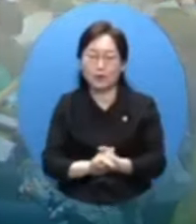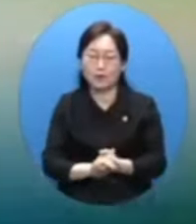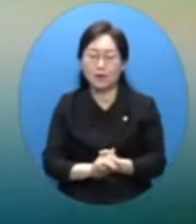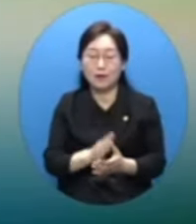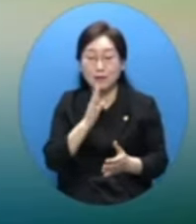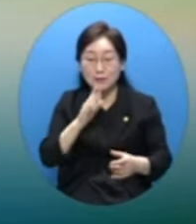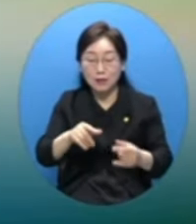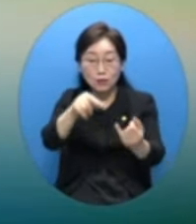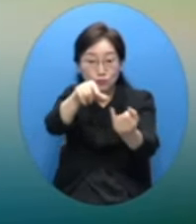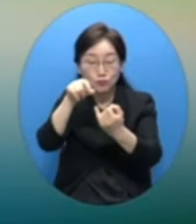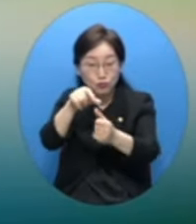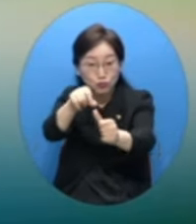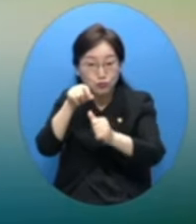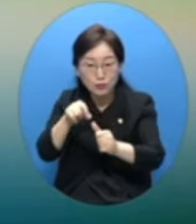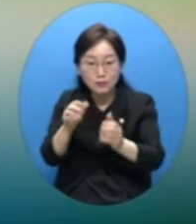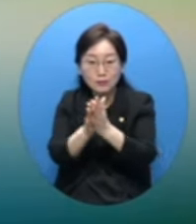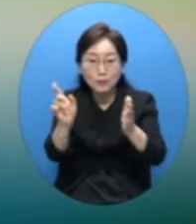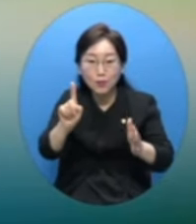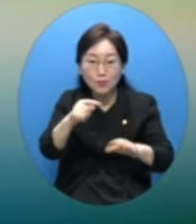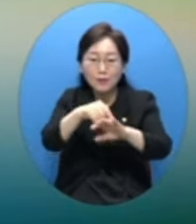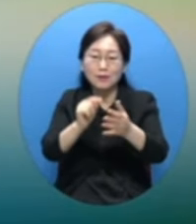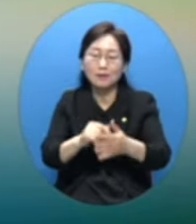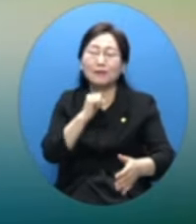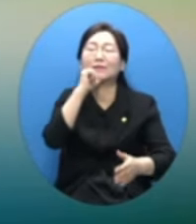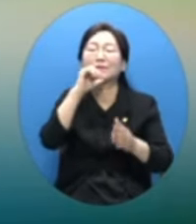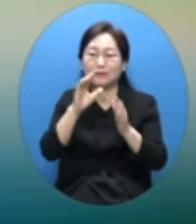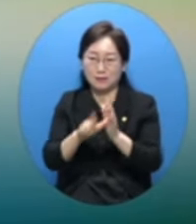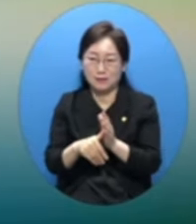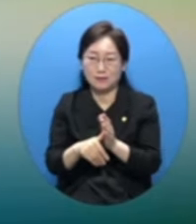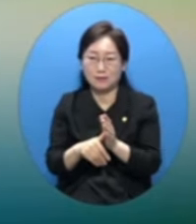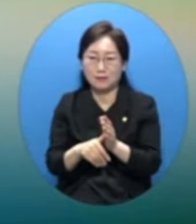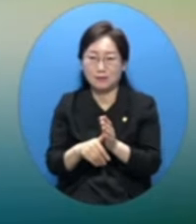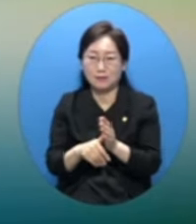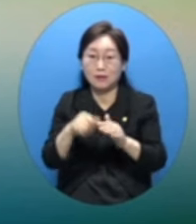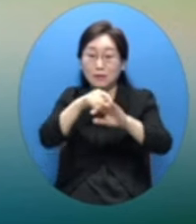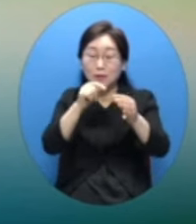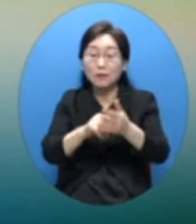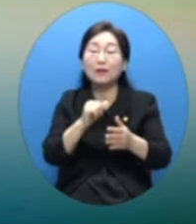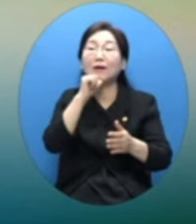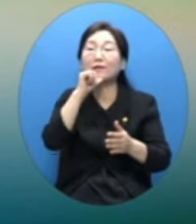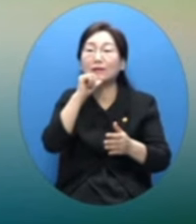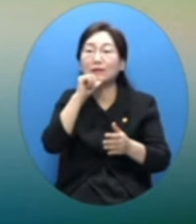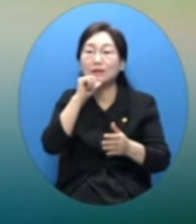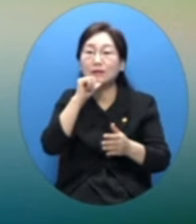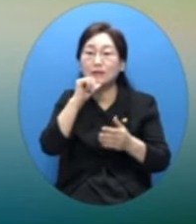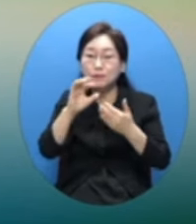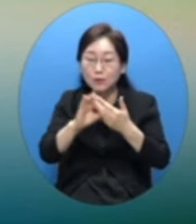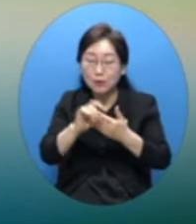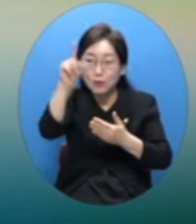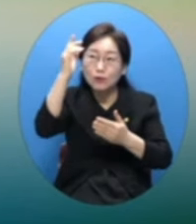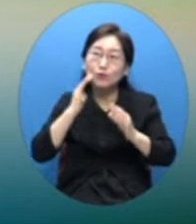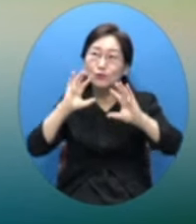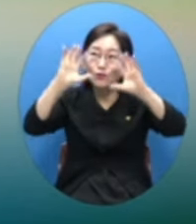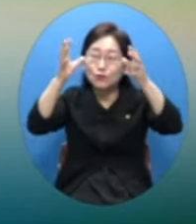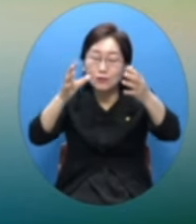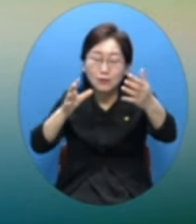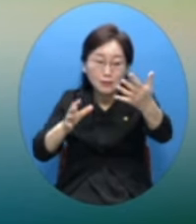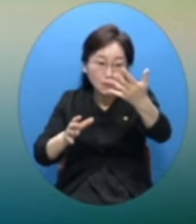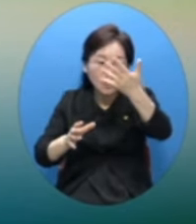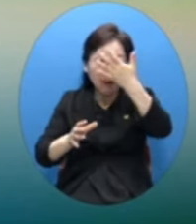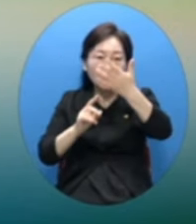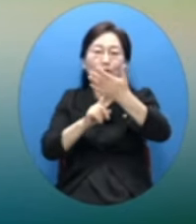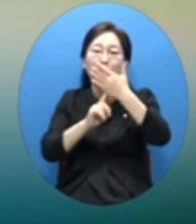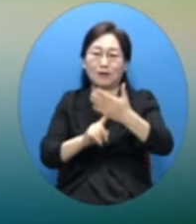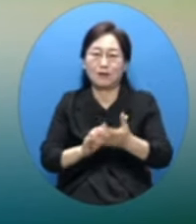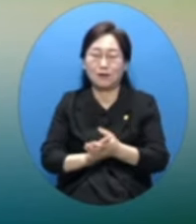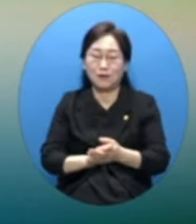구원의 시작은 마음이 가난해졌을 때이다. 마음이 가난해지면서 천국이 보이기 시작한다. 성령의